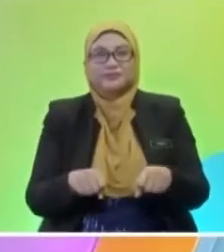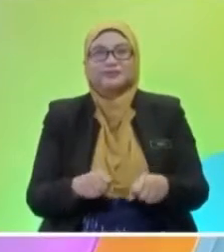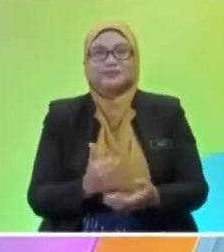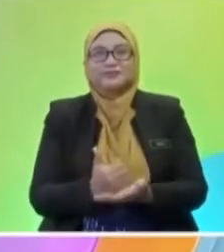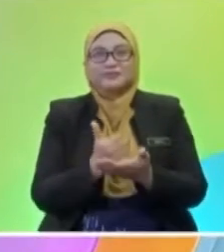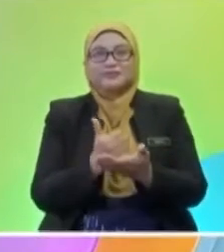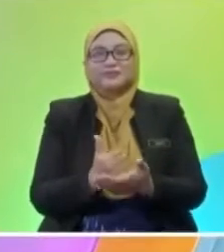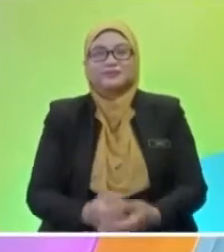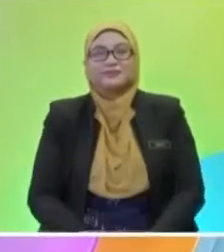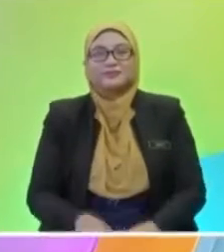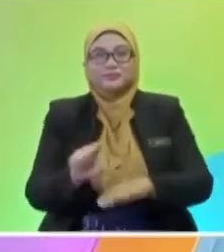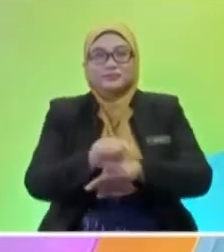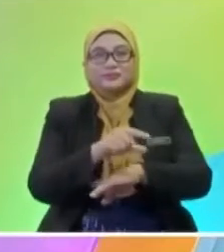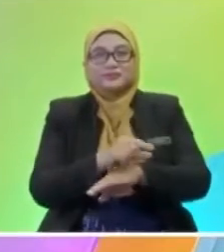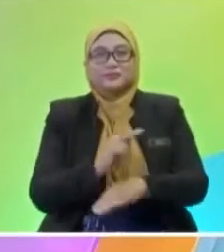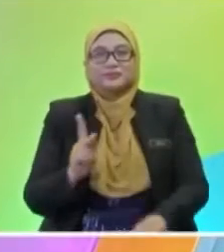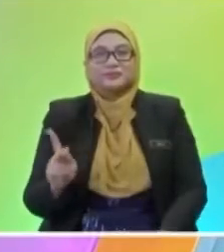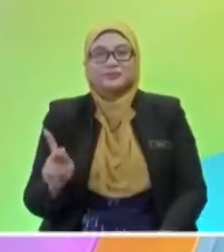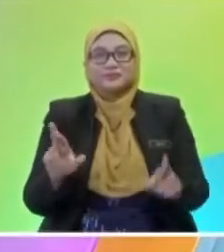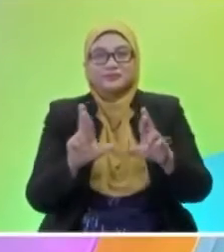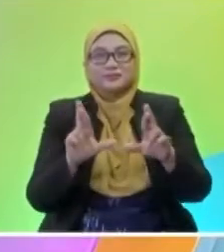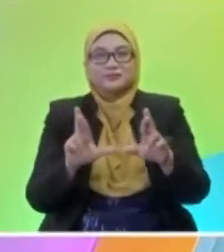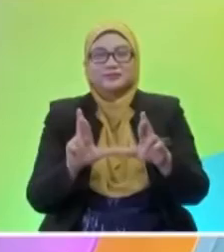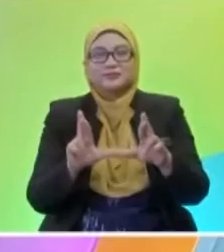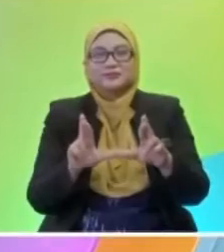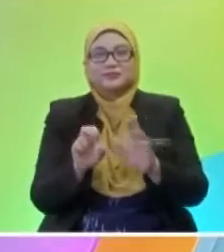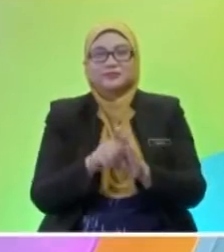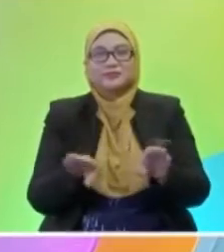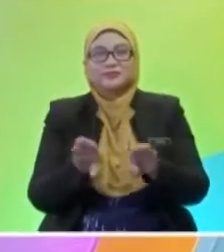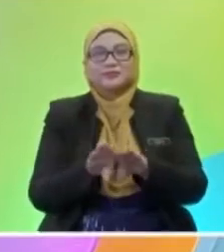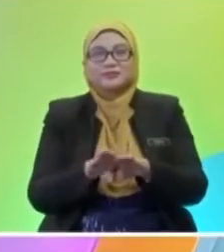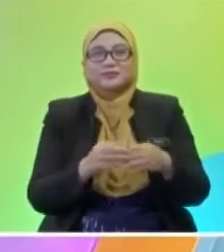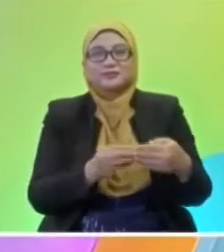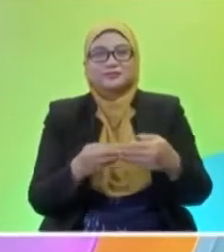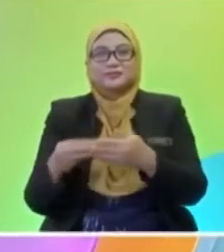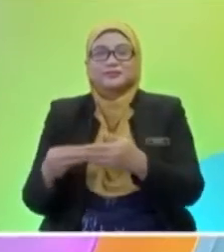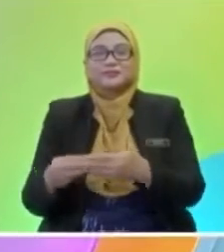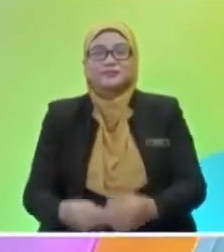potong. Kita gunakan pembaris sebagai kita punya panduan. Okey, cikgu. Okey, potong.